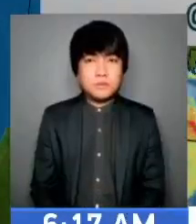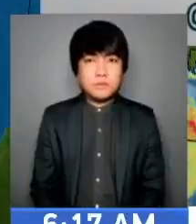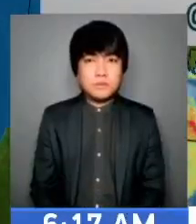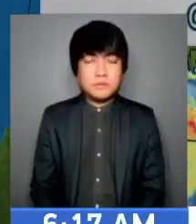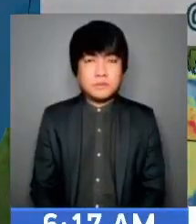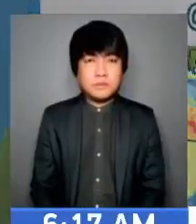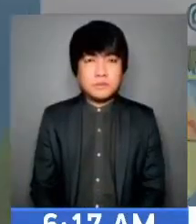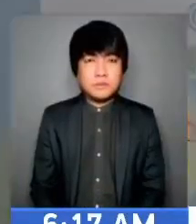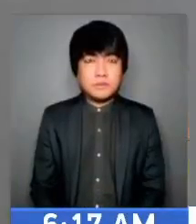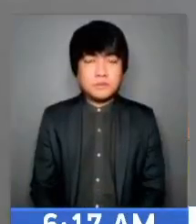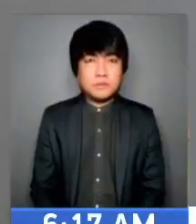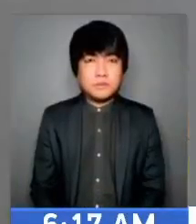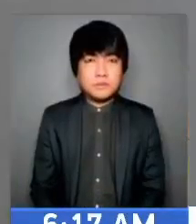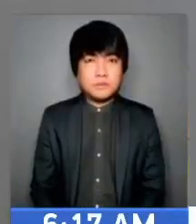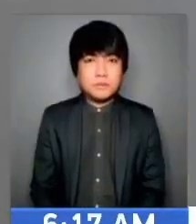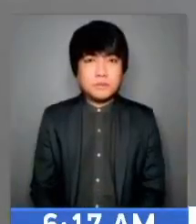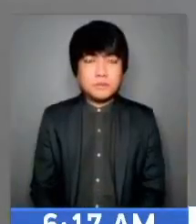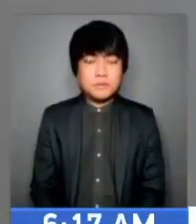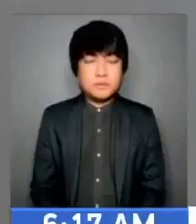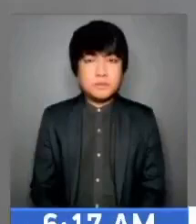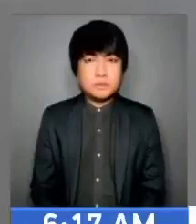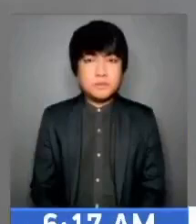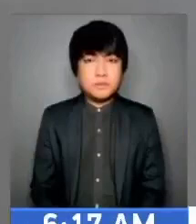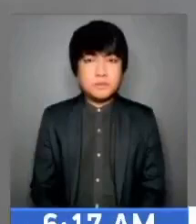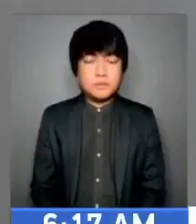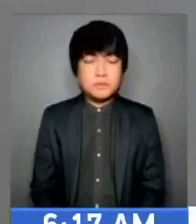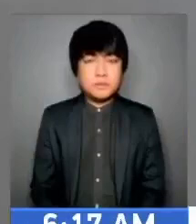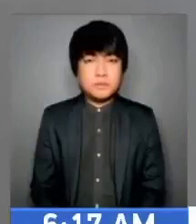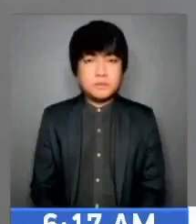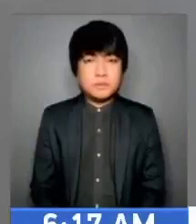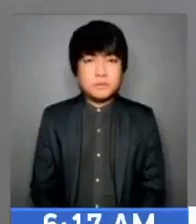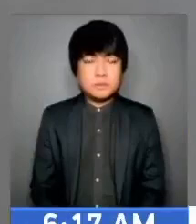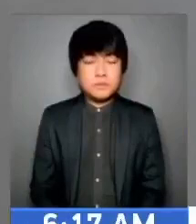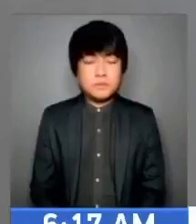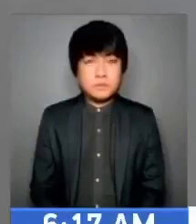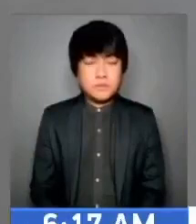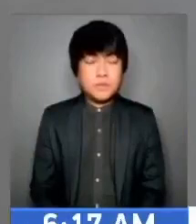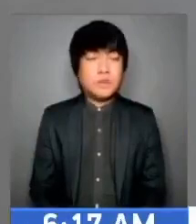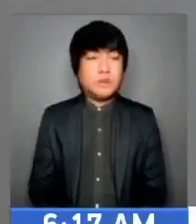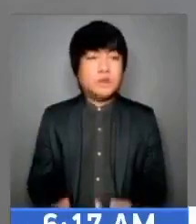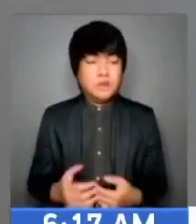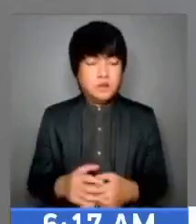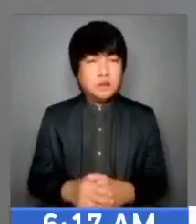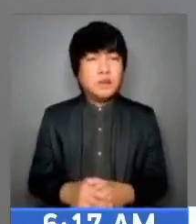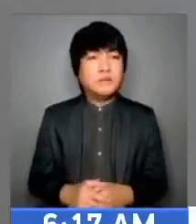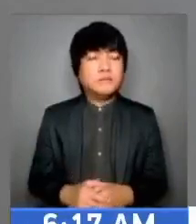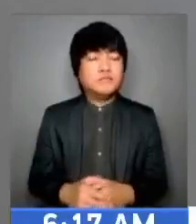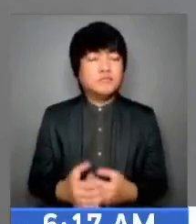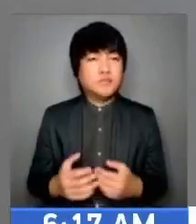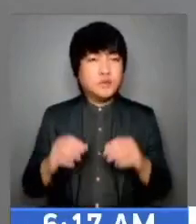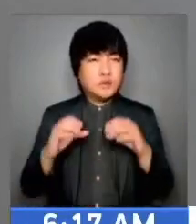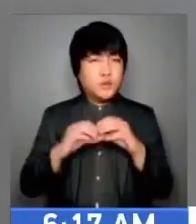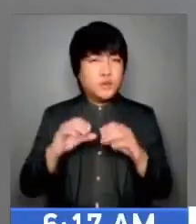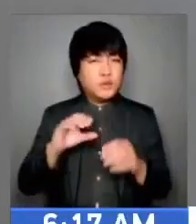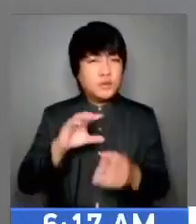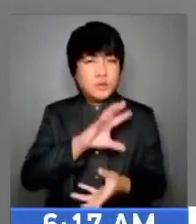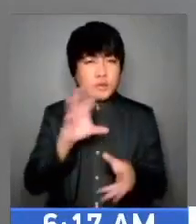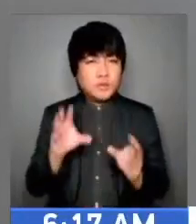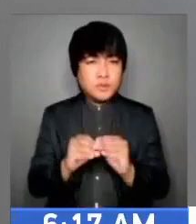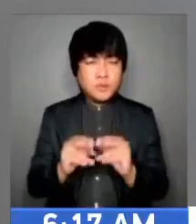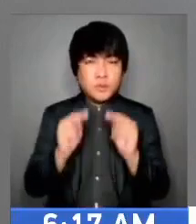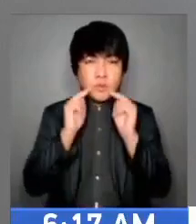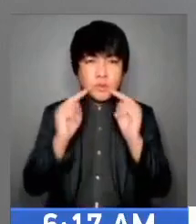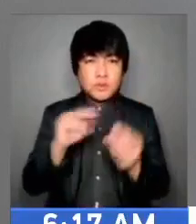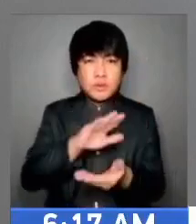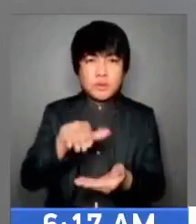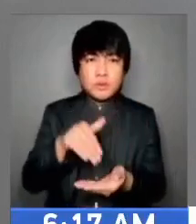hour. Ako po si Anzu Perquera at yan ang latest mula sa GMA Integrated News Weather Center. Maasahan ano man ang